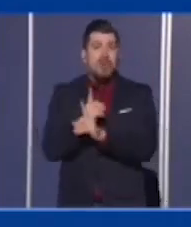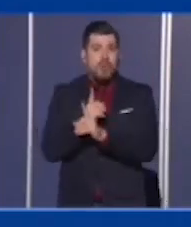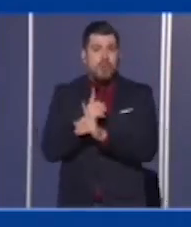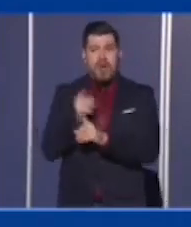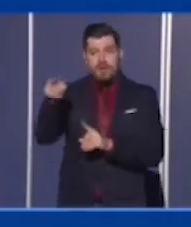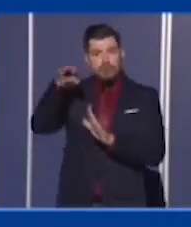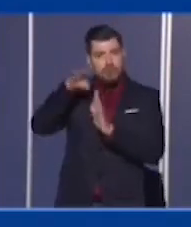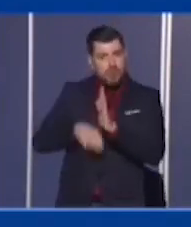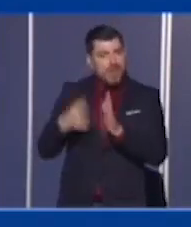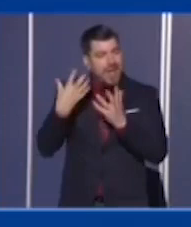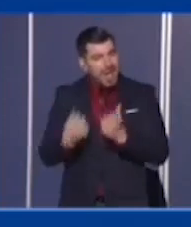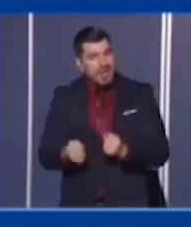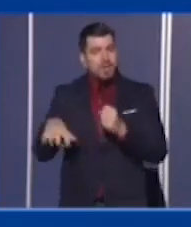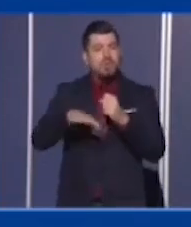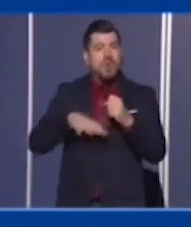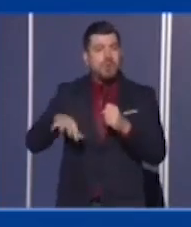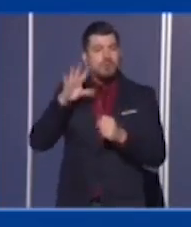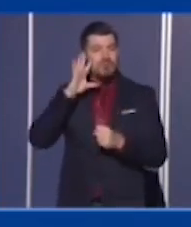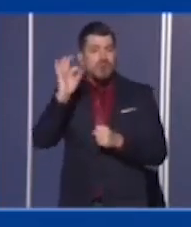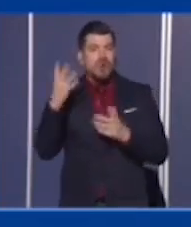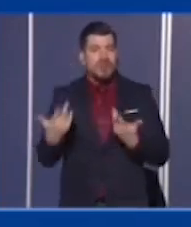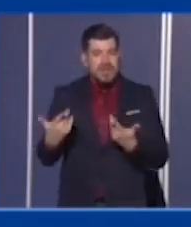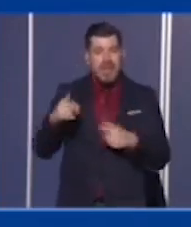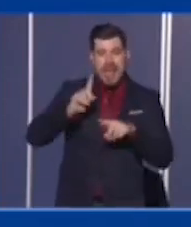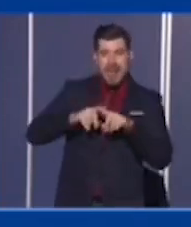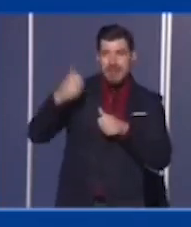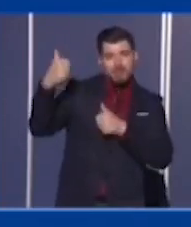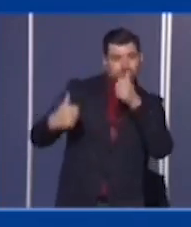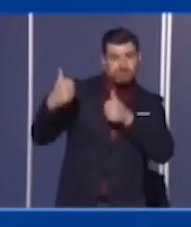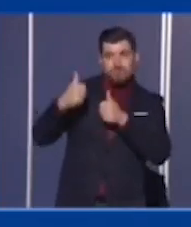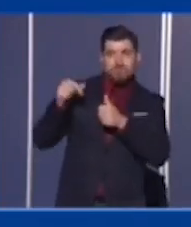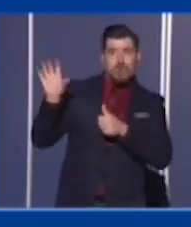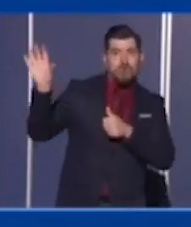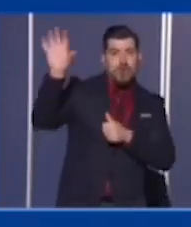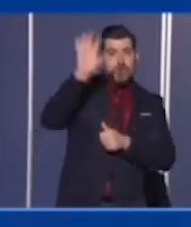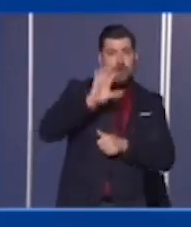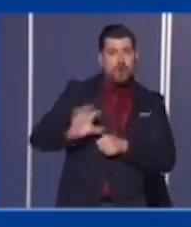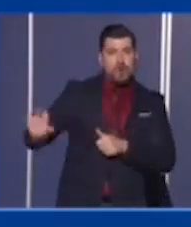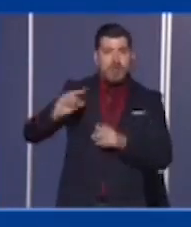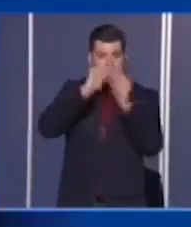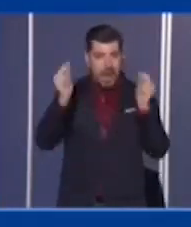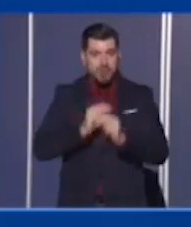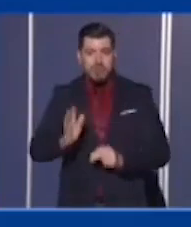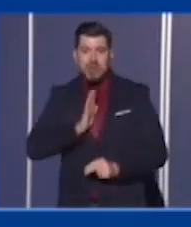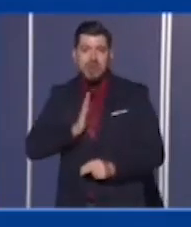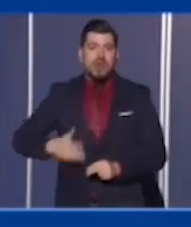δημιουργήσει και προϋποθέσεις που θα κάνουν τη χώρα μας ανταγωνιστική και θα την οδηγήσουν στην πρόοδο και την ευημερία των πολιτών.